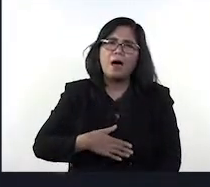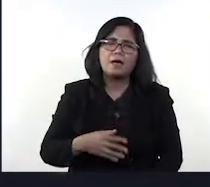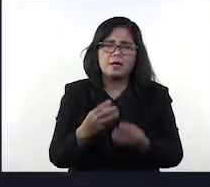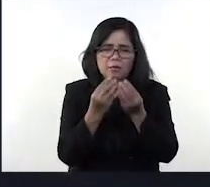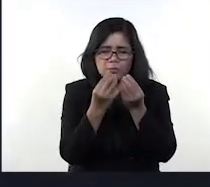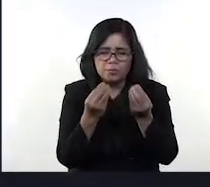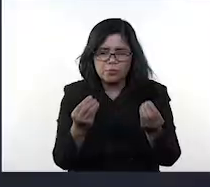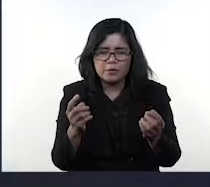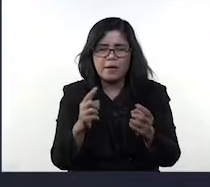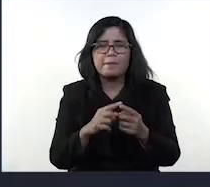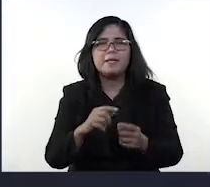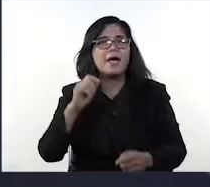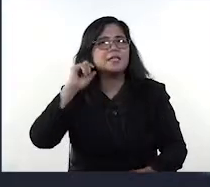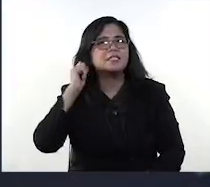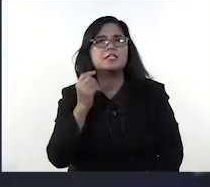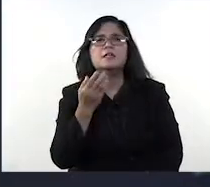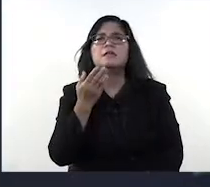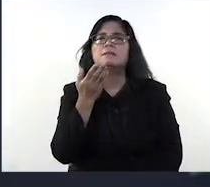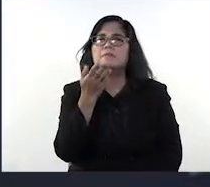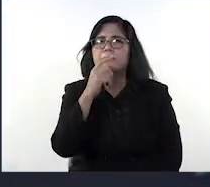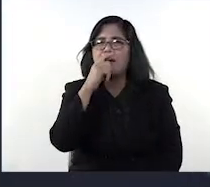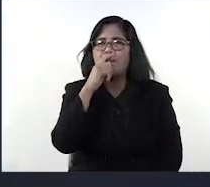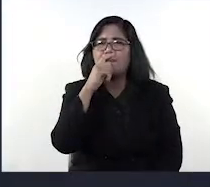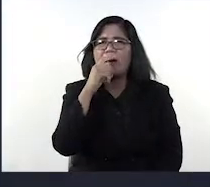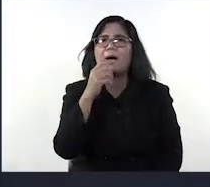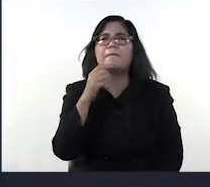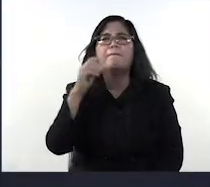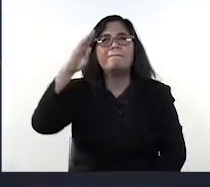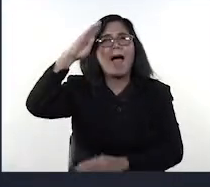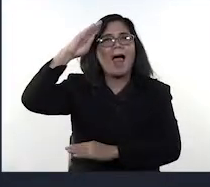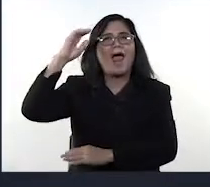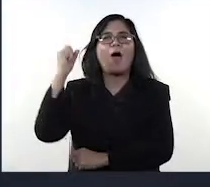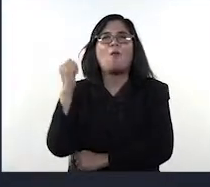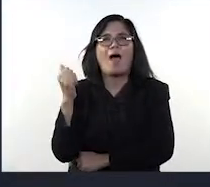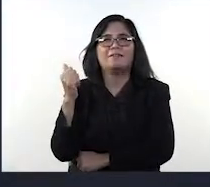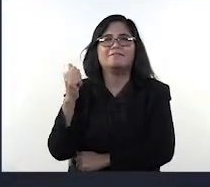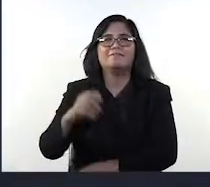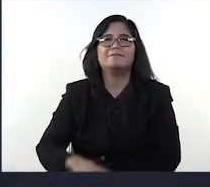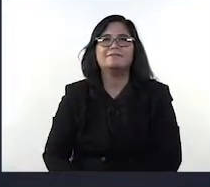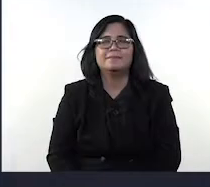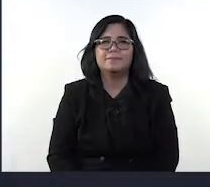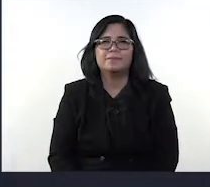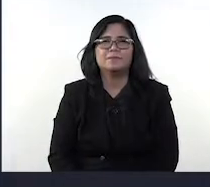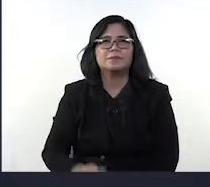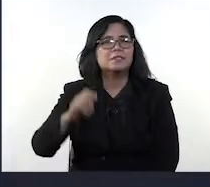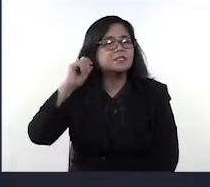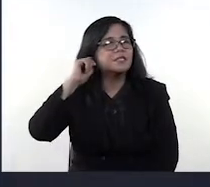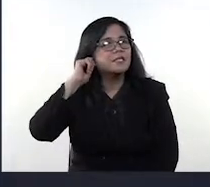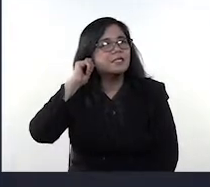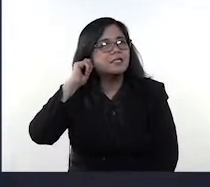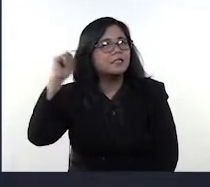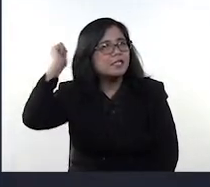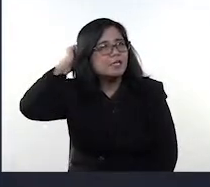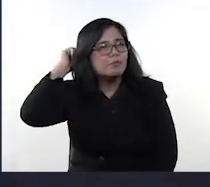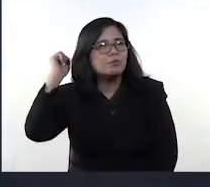pada istrimu saya bernama kau pahlawan Pak Halo ibu halo kotak mempertahankan rumah tangga pun dengan segala upaya